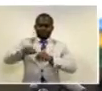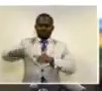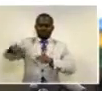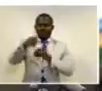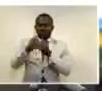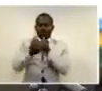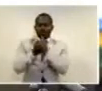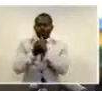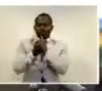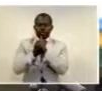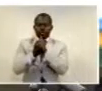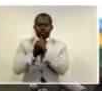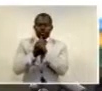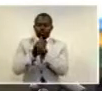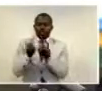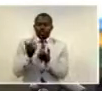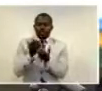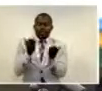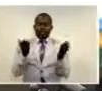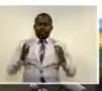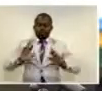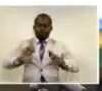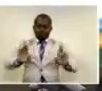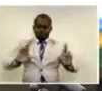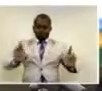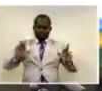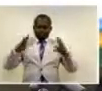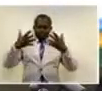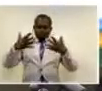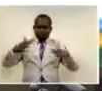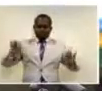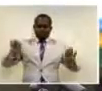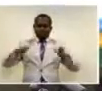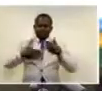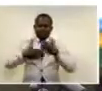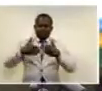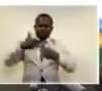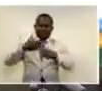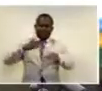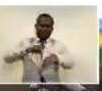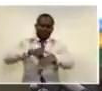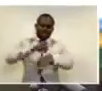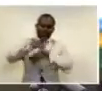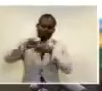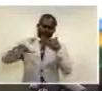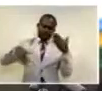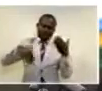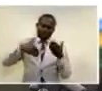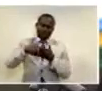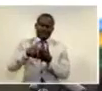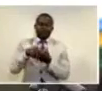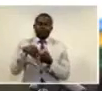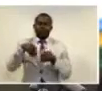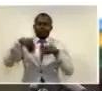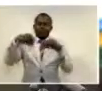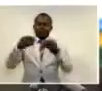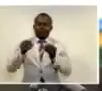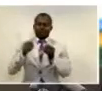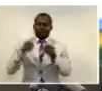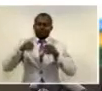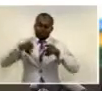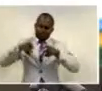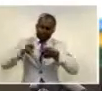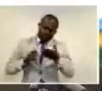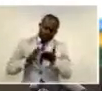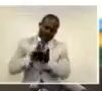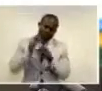Rubavu aho biteguye kuryuzuza igihe cyose bazaba babiherewe uburenganzira nk'uko